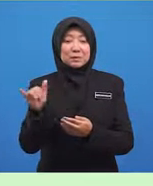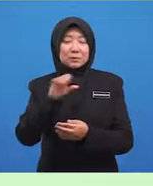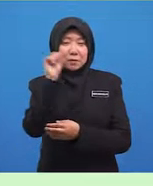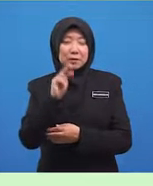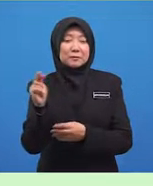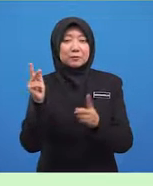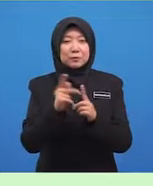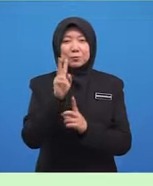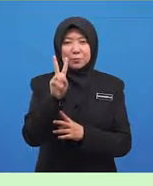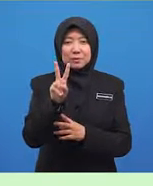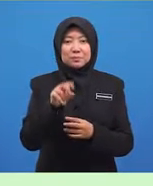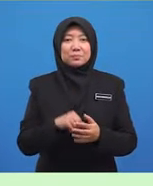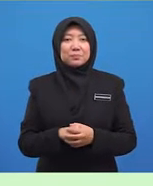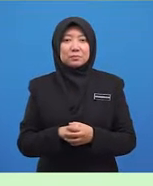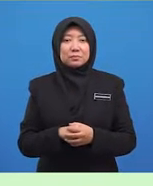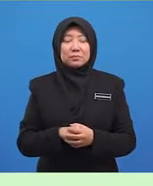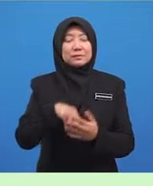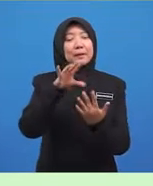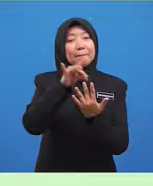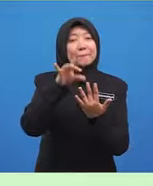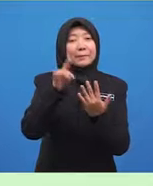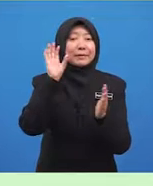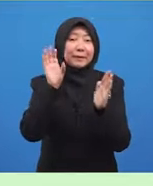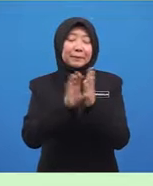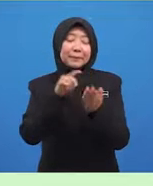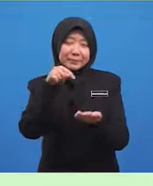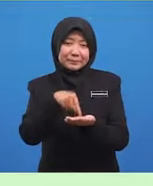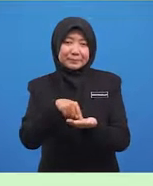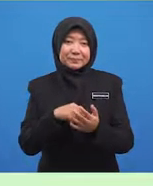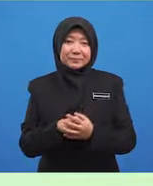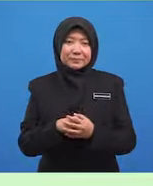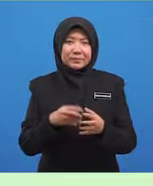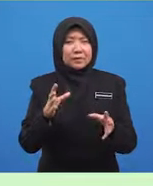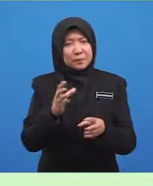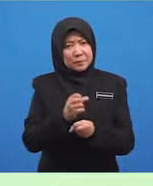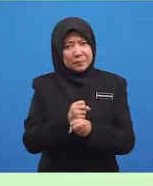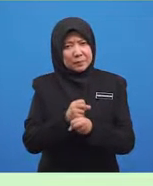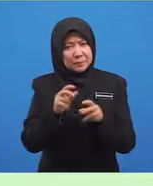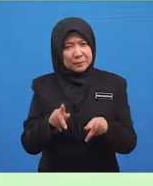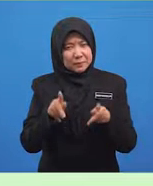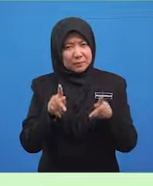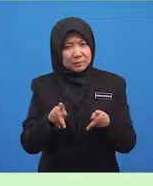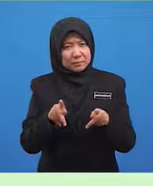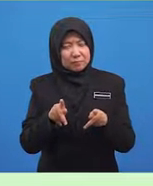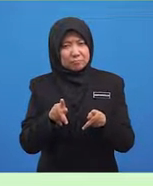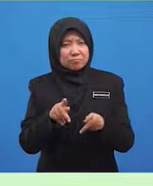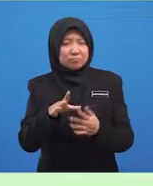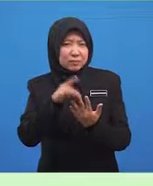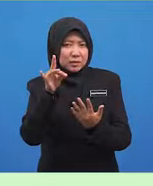kedua. Cuba pilih gambar ini pula. Dapatkah kamu pilih gambar yang